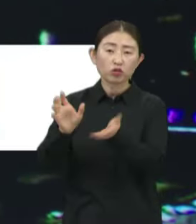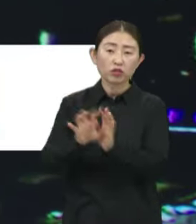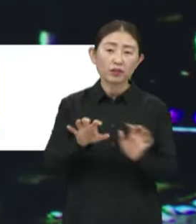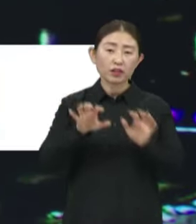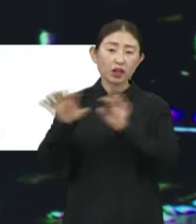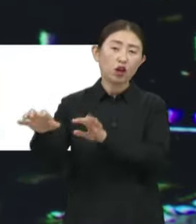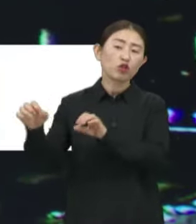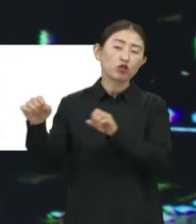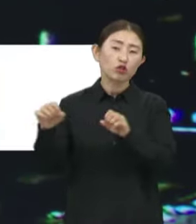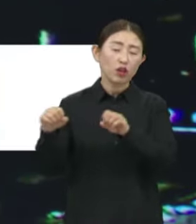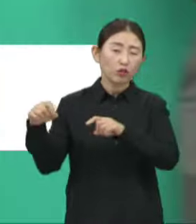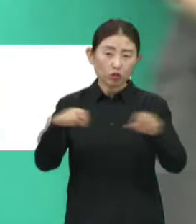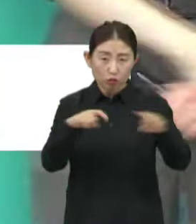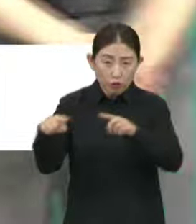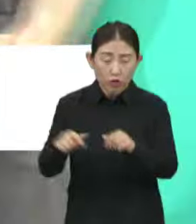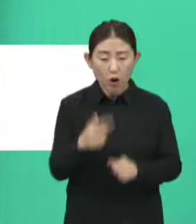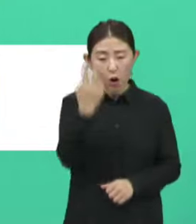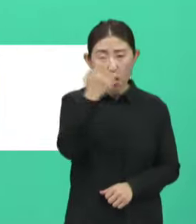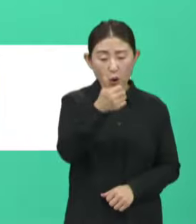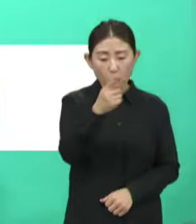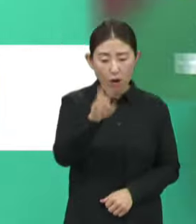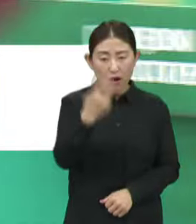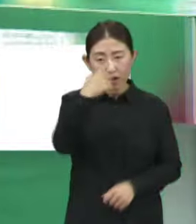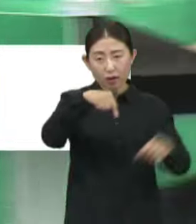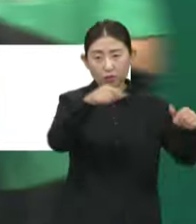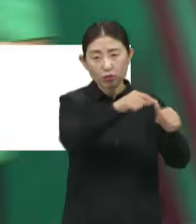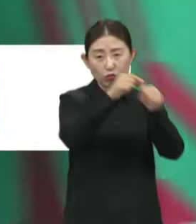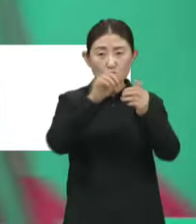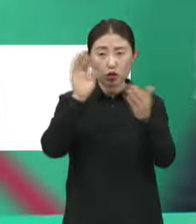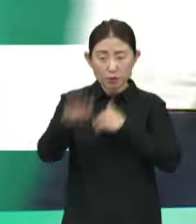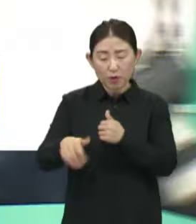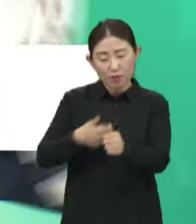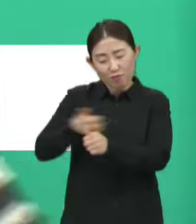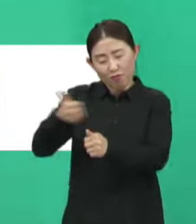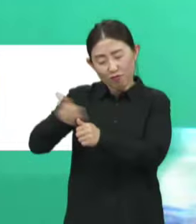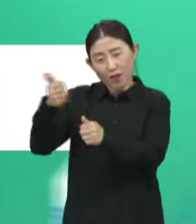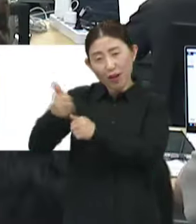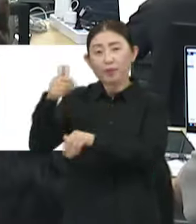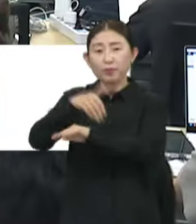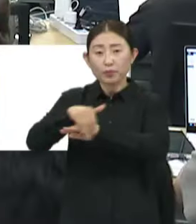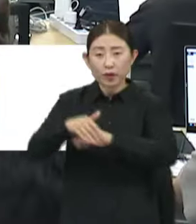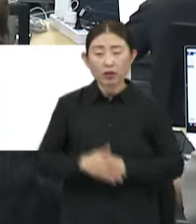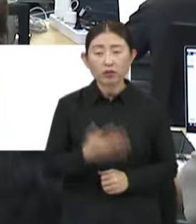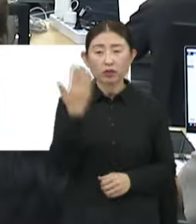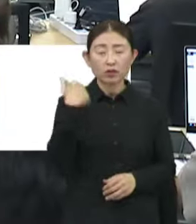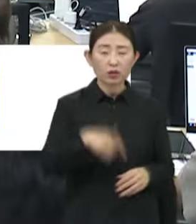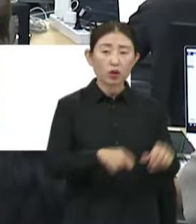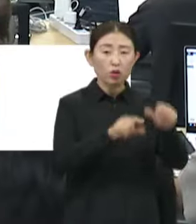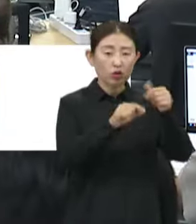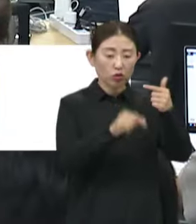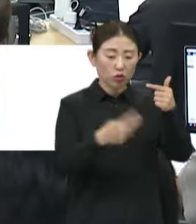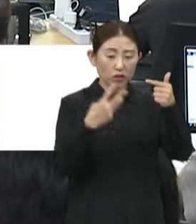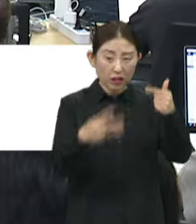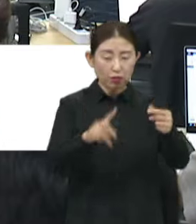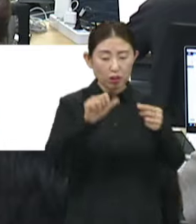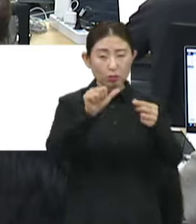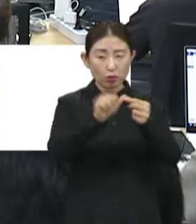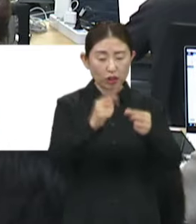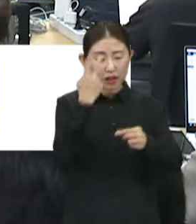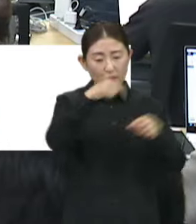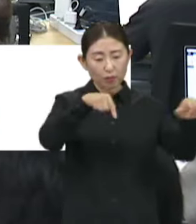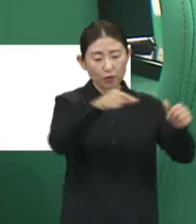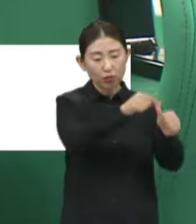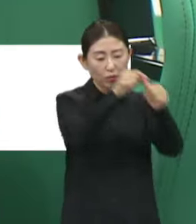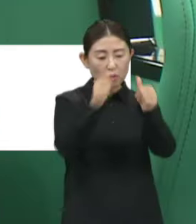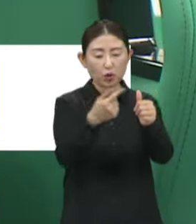원정 경기에서 황선홍 감독 부임 후 첫 승이자 연승에 도전합니다. 지난 3일 15대 사령탑으로 취임한 황